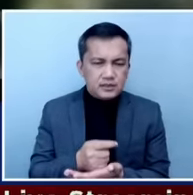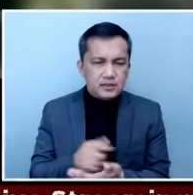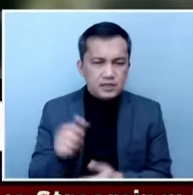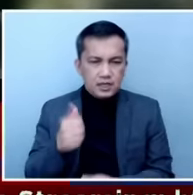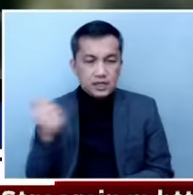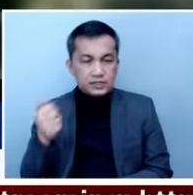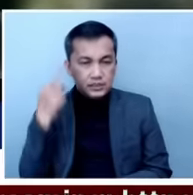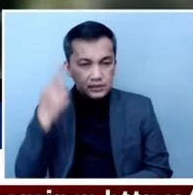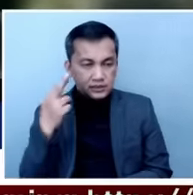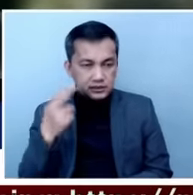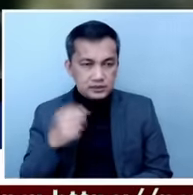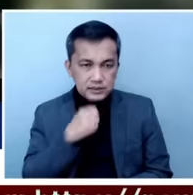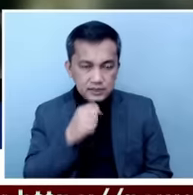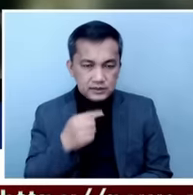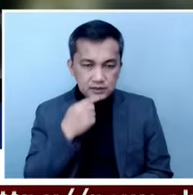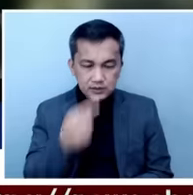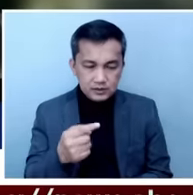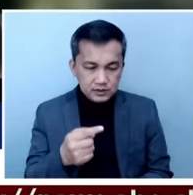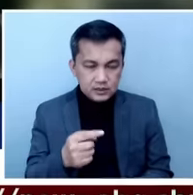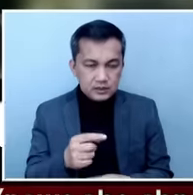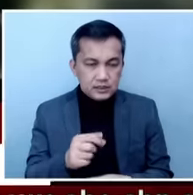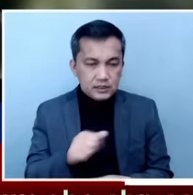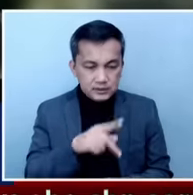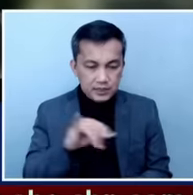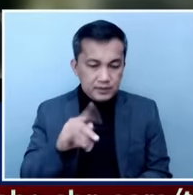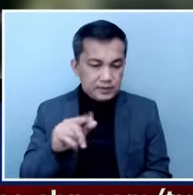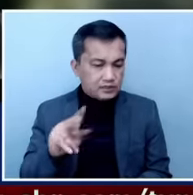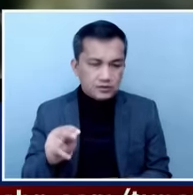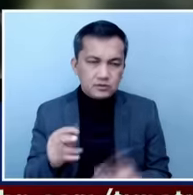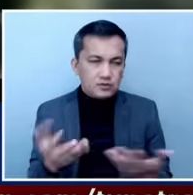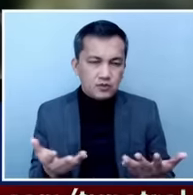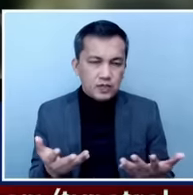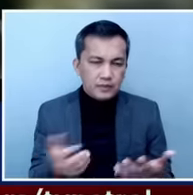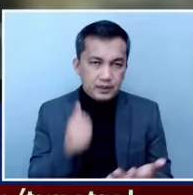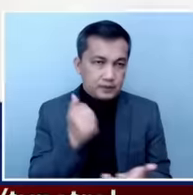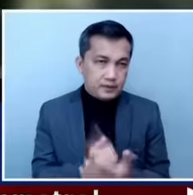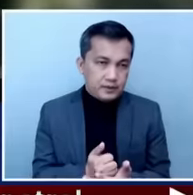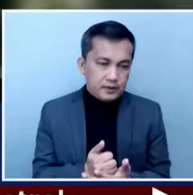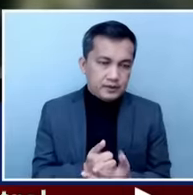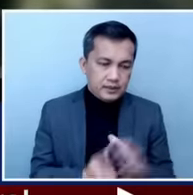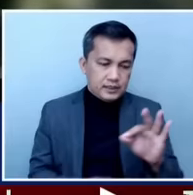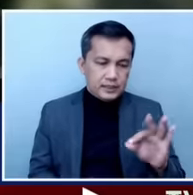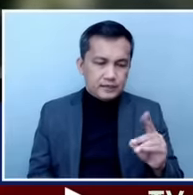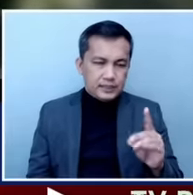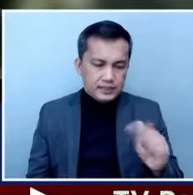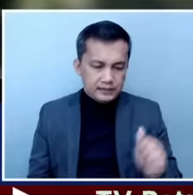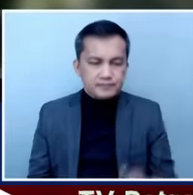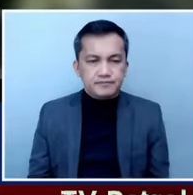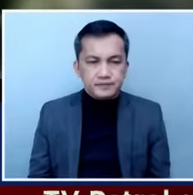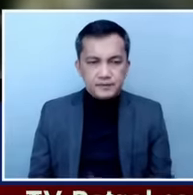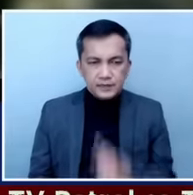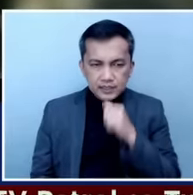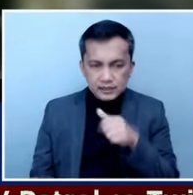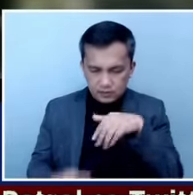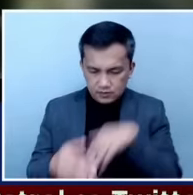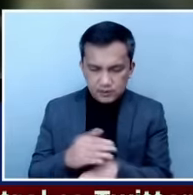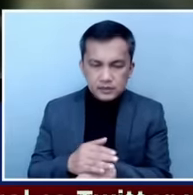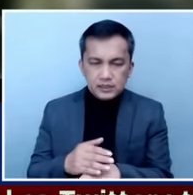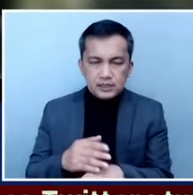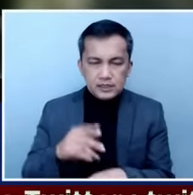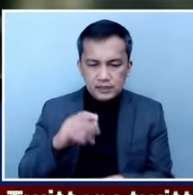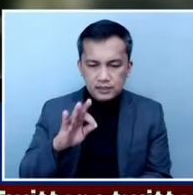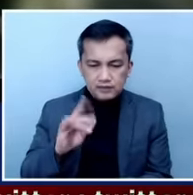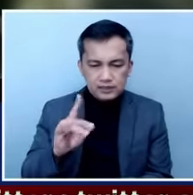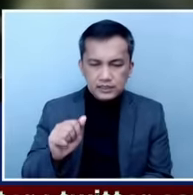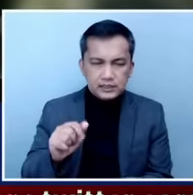not mentioned po in the application, wala pong approval by the FDA. Kung hindi po sumailalim sa process ni FDA, we cannot